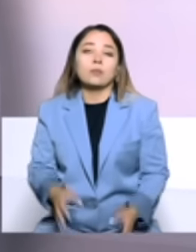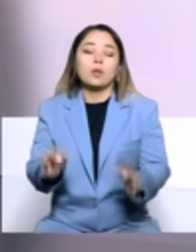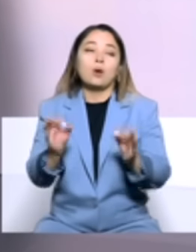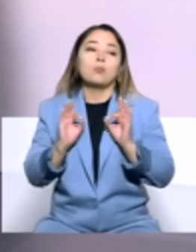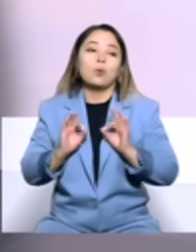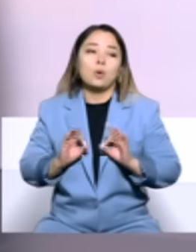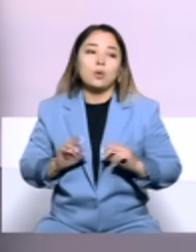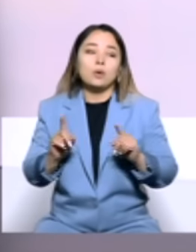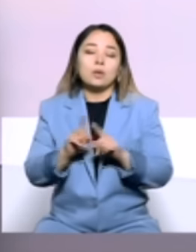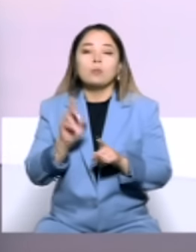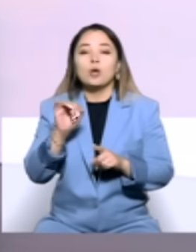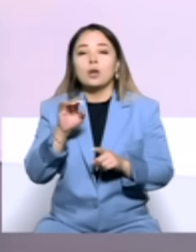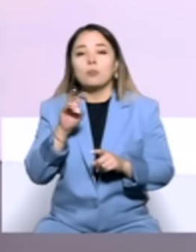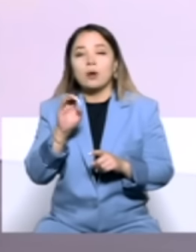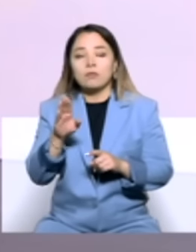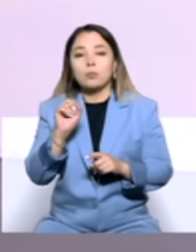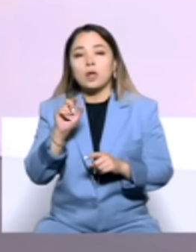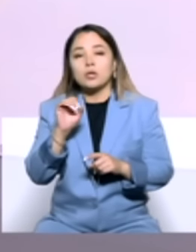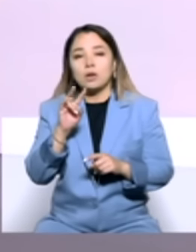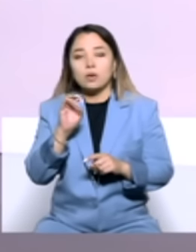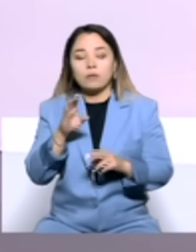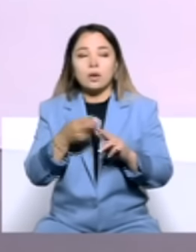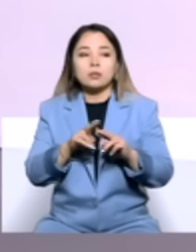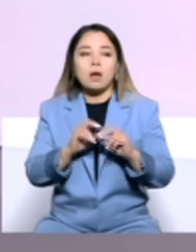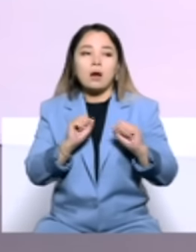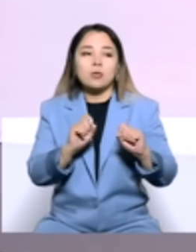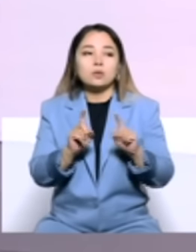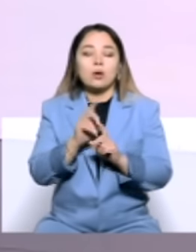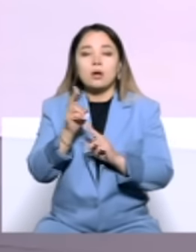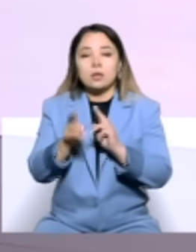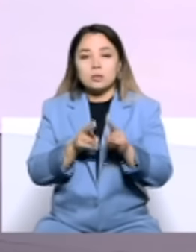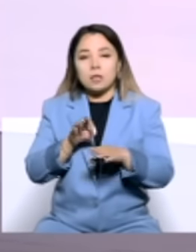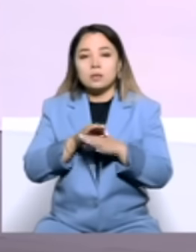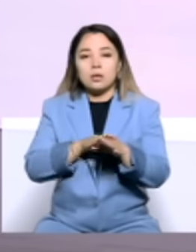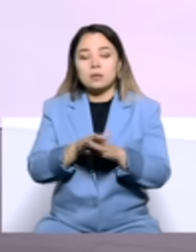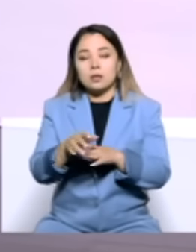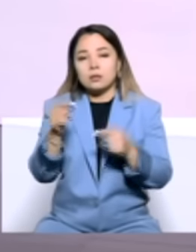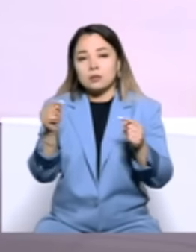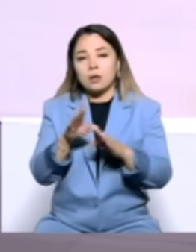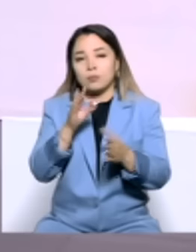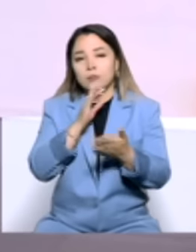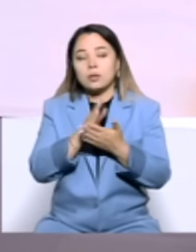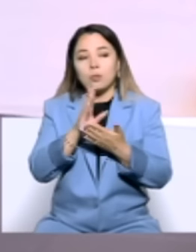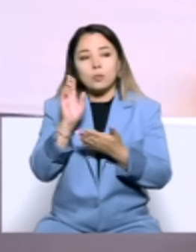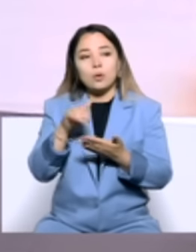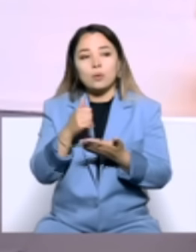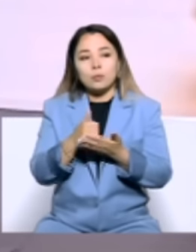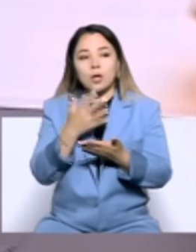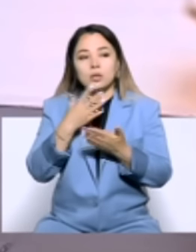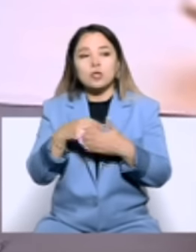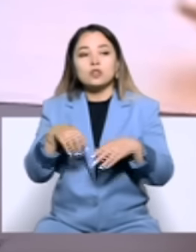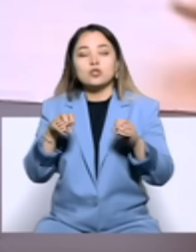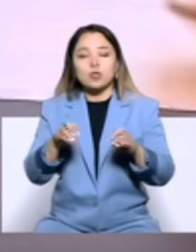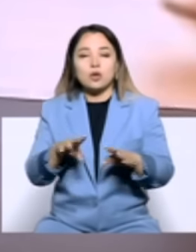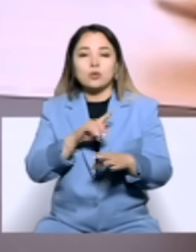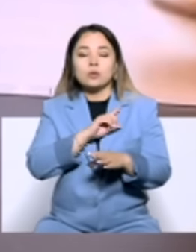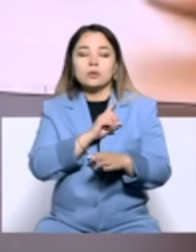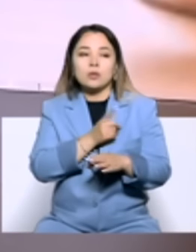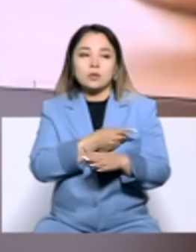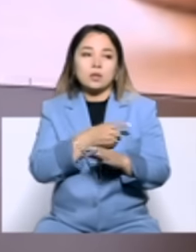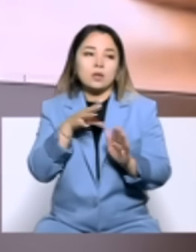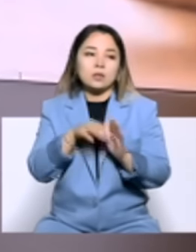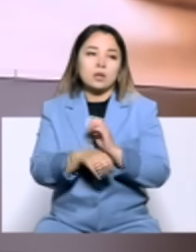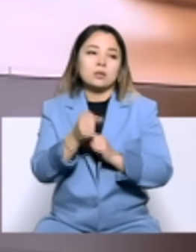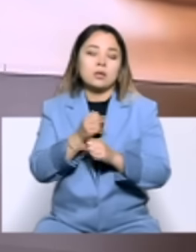Прокурорлар болса, Бишімбаев пен Байжановтың адвокаттары айтқан шағымдар қисынсыз деп үкімнің күшін жоюға негіз жоқ екенін